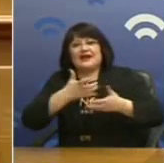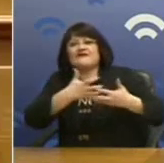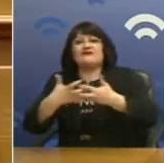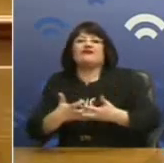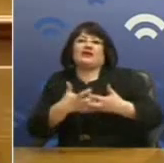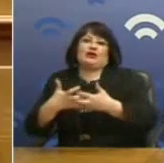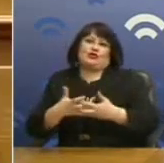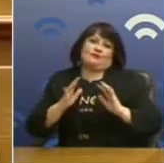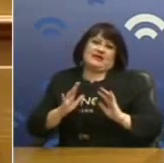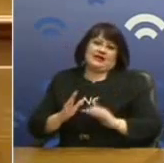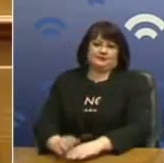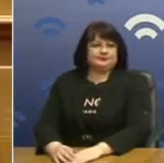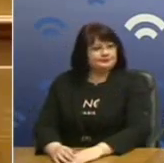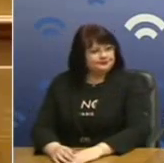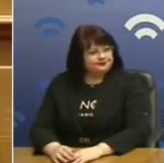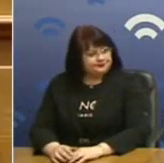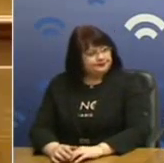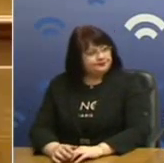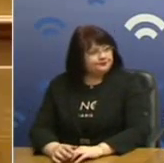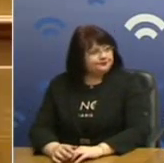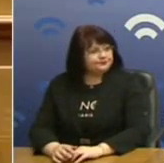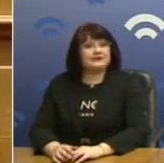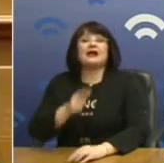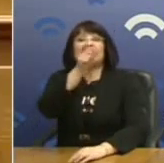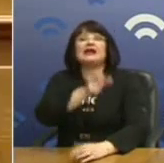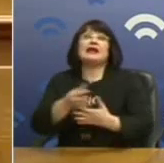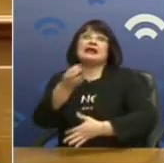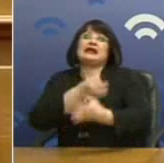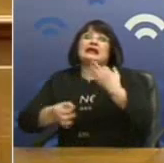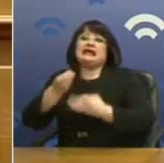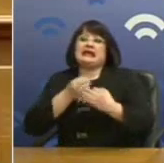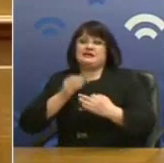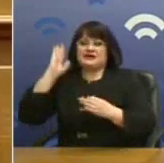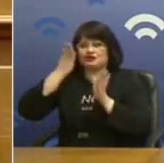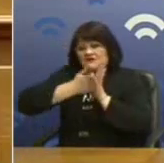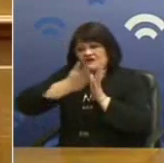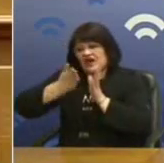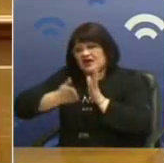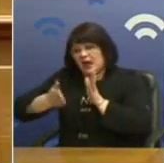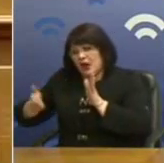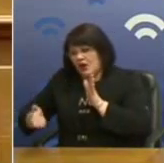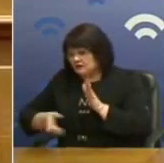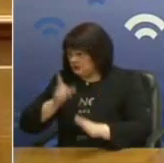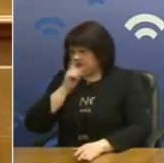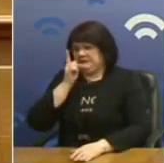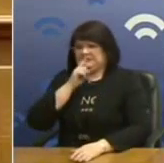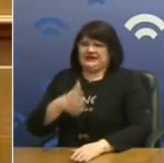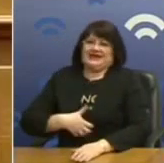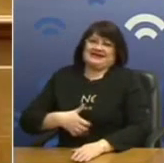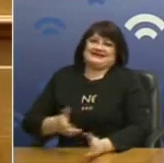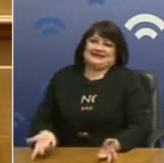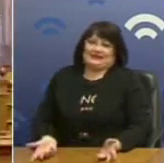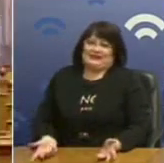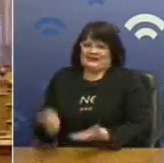Το επιχείρημά σας περί δίθεν φακελώματος των εργαζομένων είναι τόσο ψευδές και αστείο.